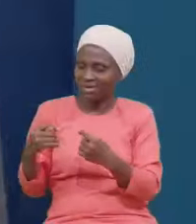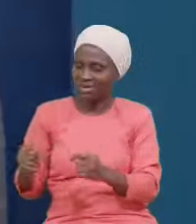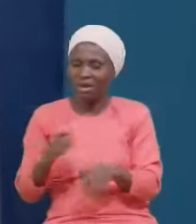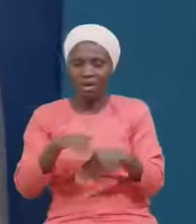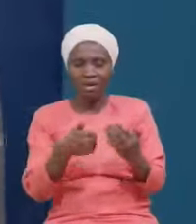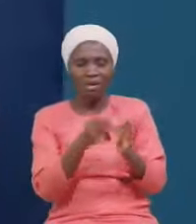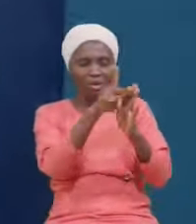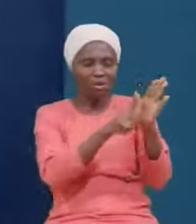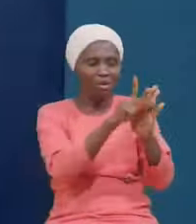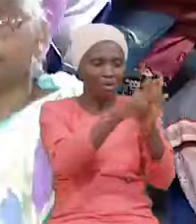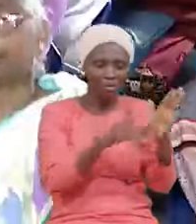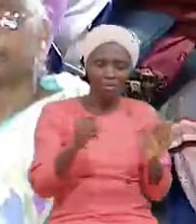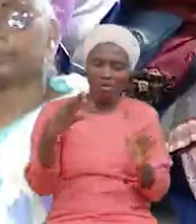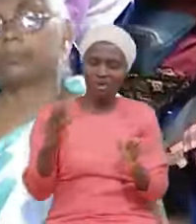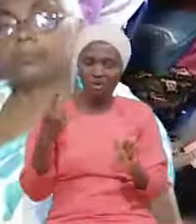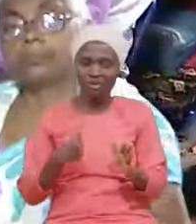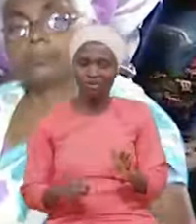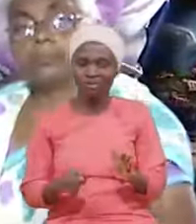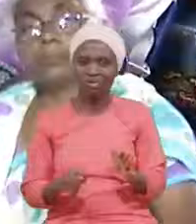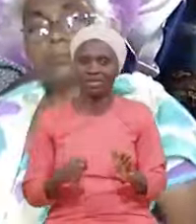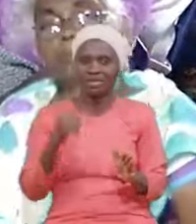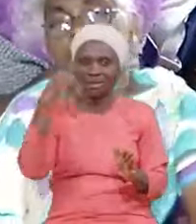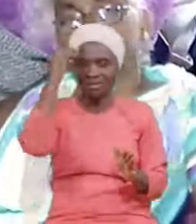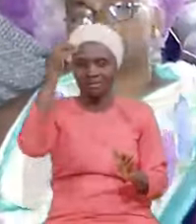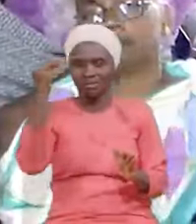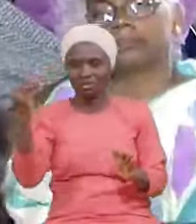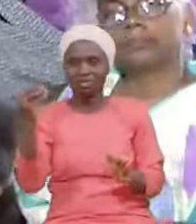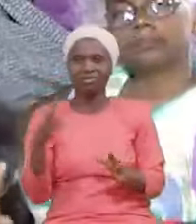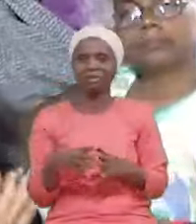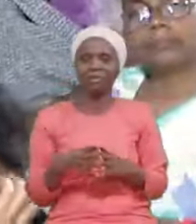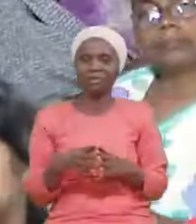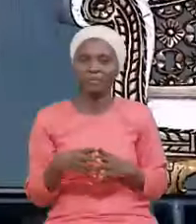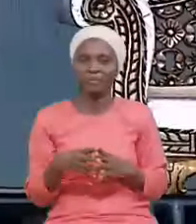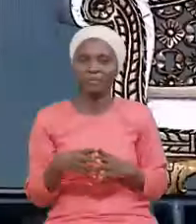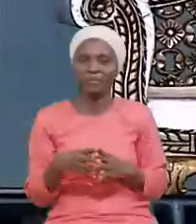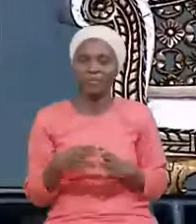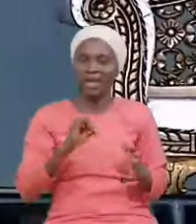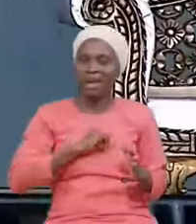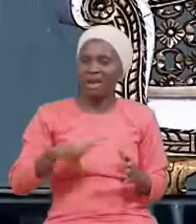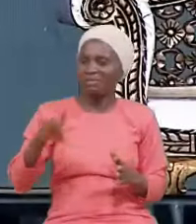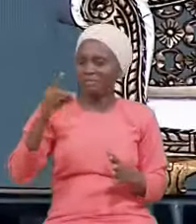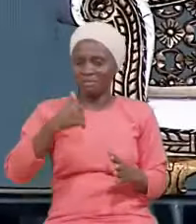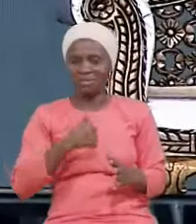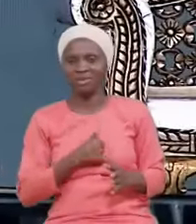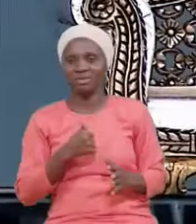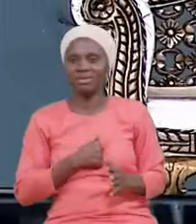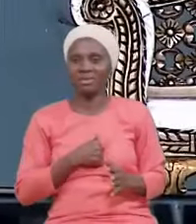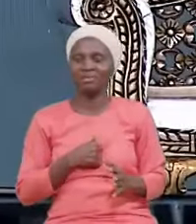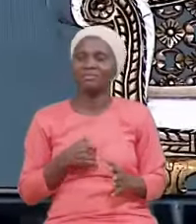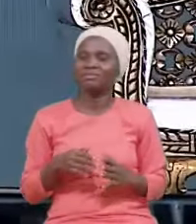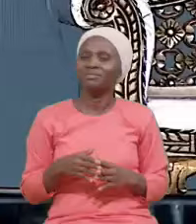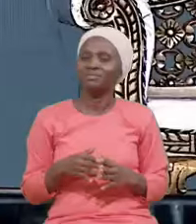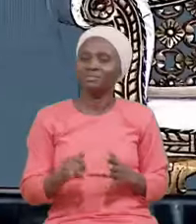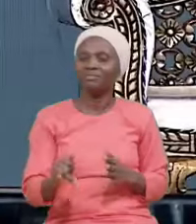the philosophy. నేను వేదాంత సూత్రాలన్నీ పాటించి ప్రయత్నించాను. I find myself still defeated.